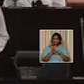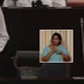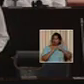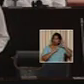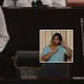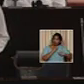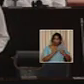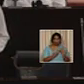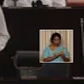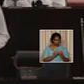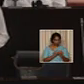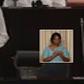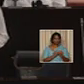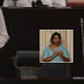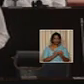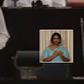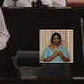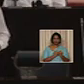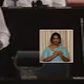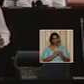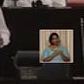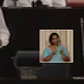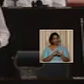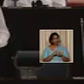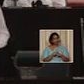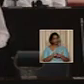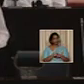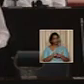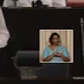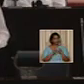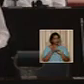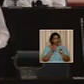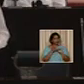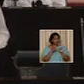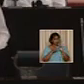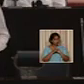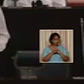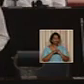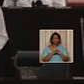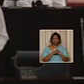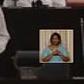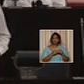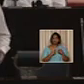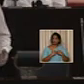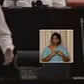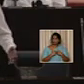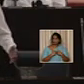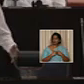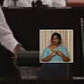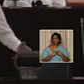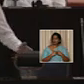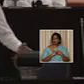උපාධියක් ලබා ගත්තා නම් එමුකෝ අපි එහෙම උසස් වීම් දෙන්න යනවා නම් අපි